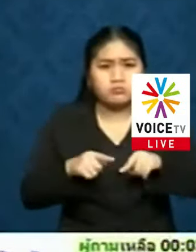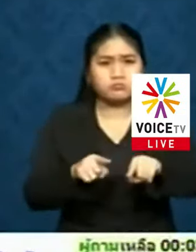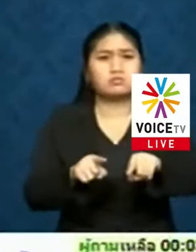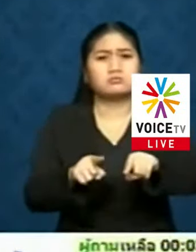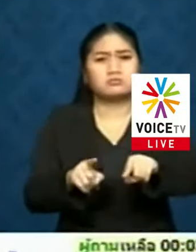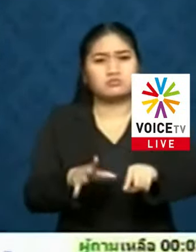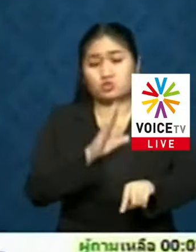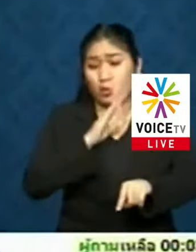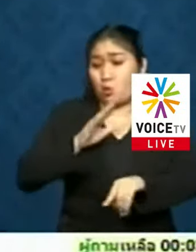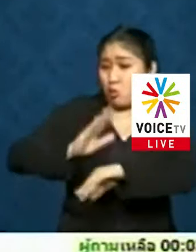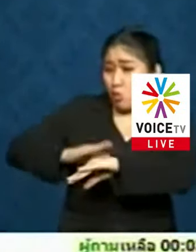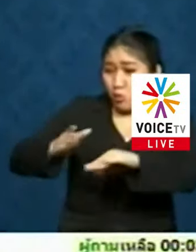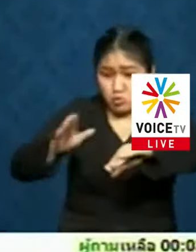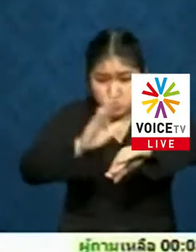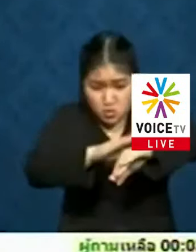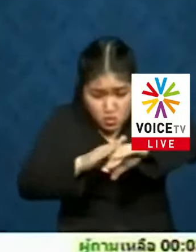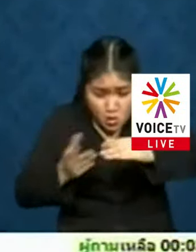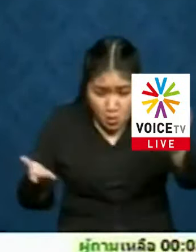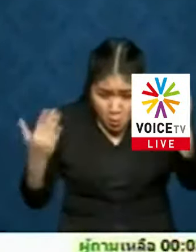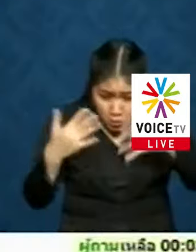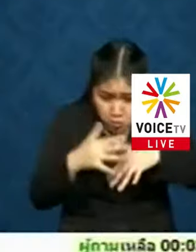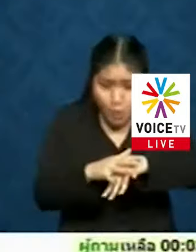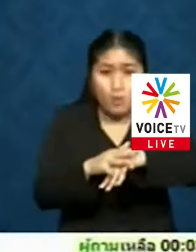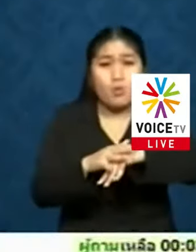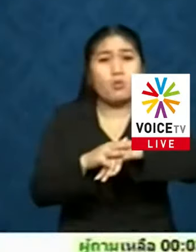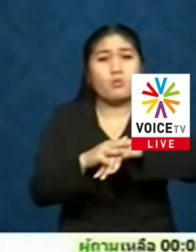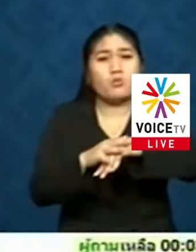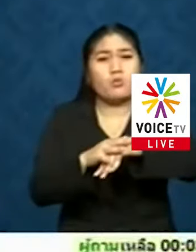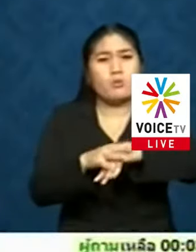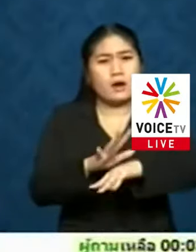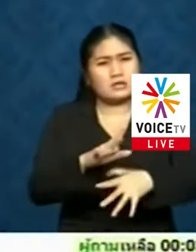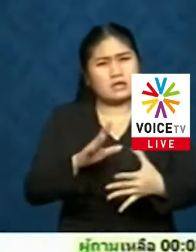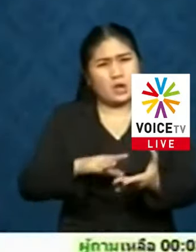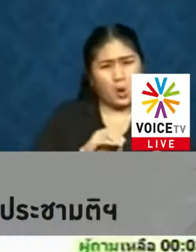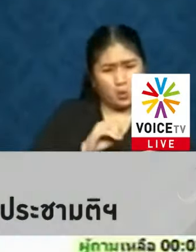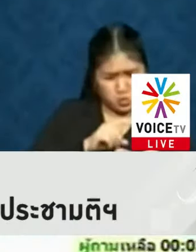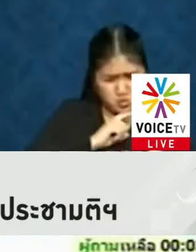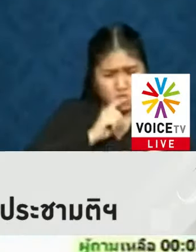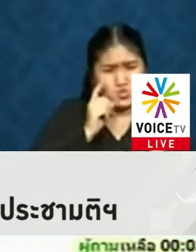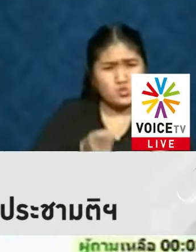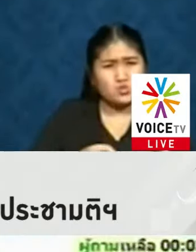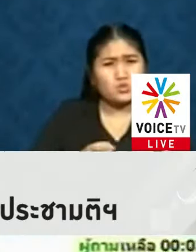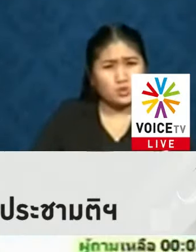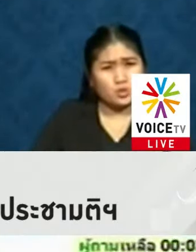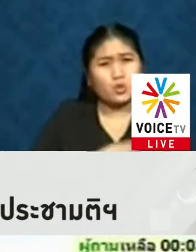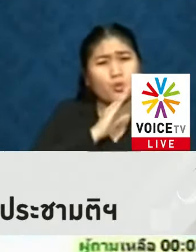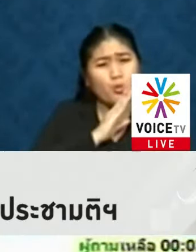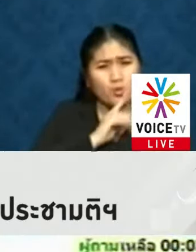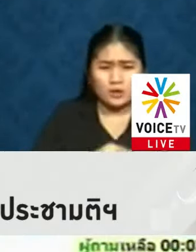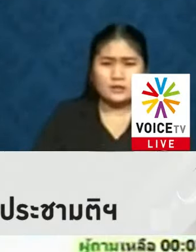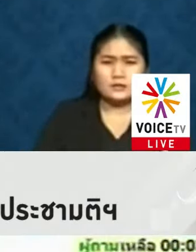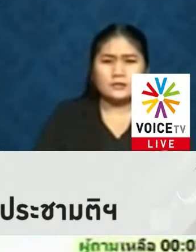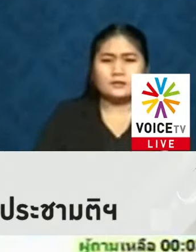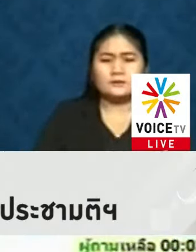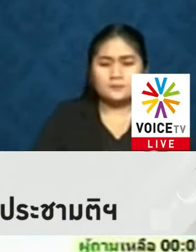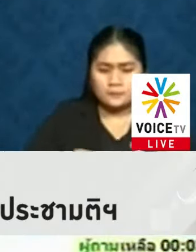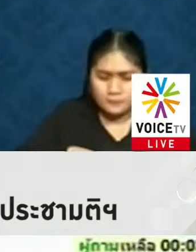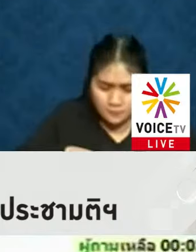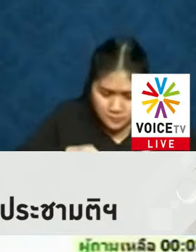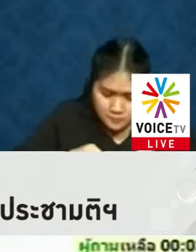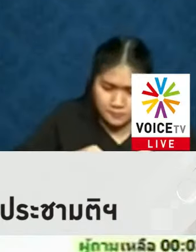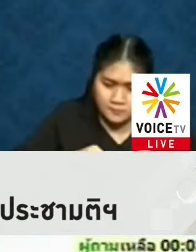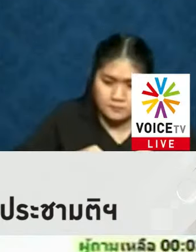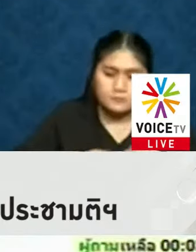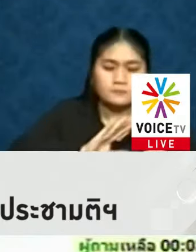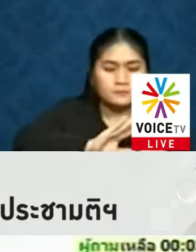มาแสวงจุดร่วมกันประเด็นนี้เป็นประเด็นที่ตกค้างมากอยู่ถ้าท่านยอมละเว้นปล่อยผ่านเรื่องนี้ไ